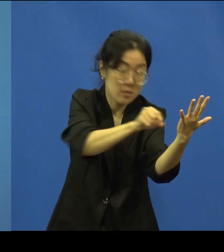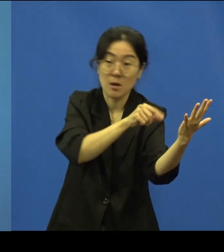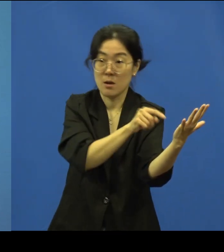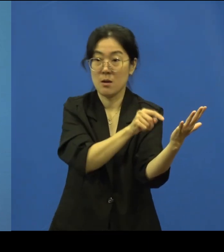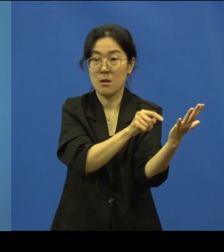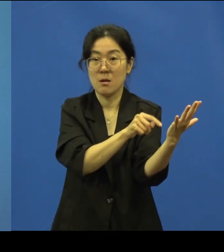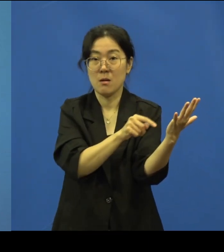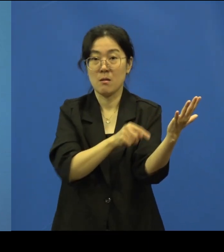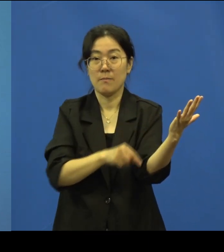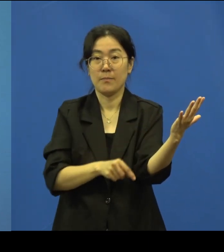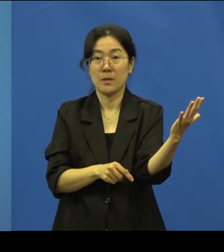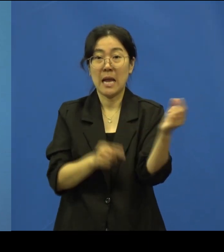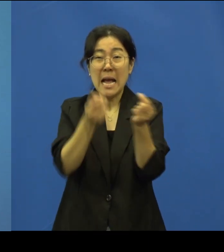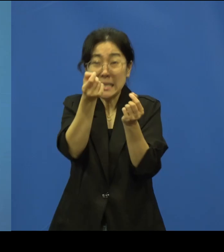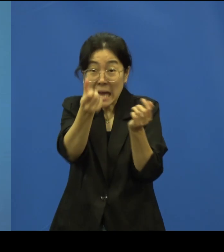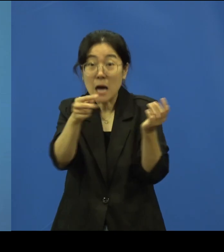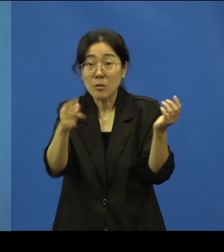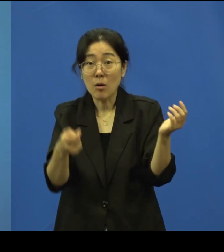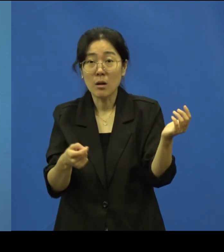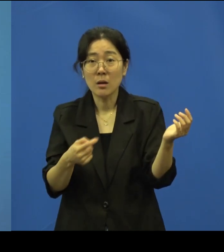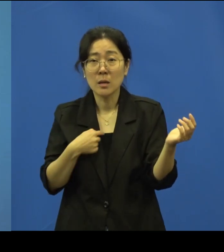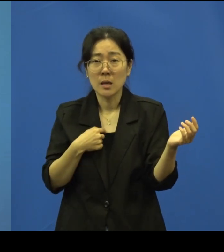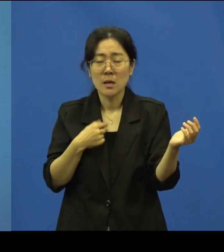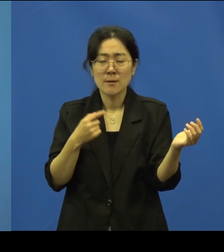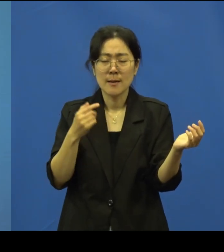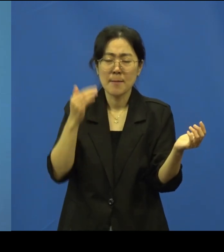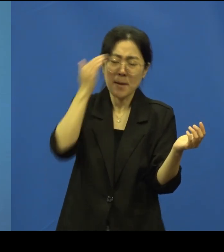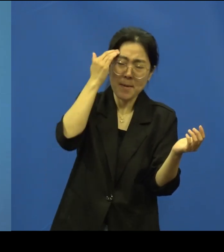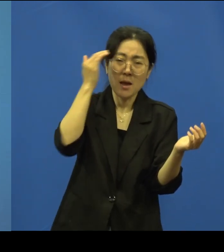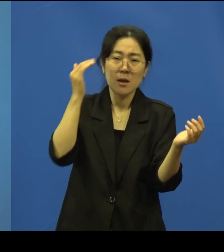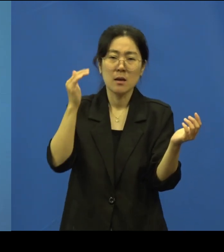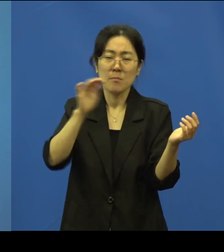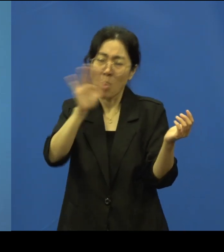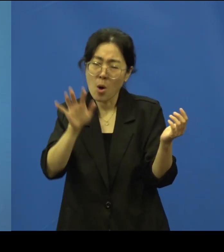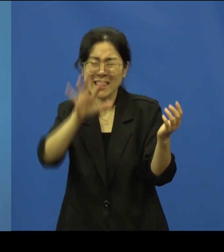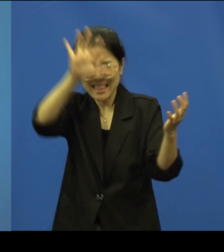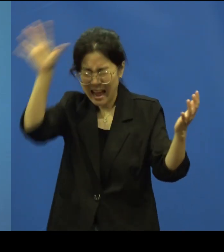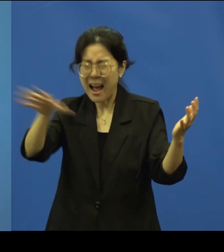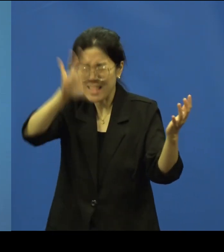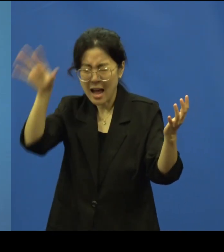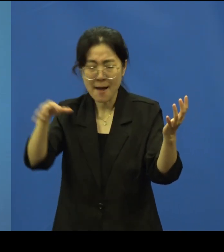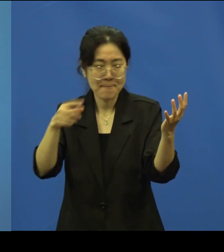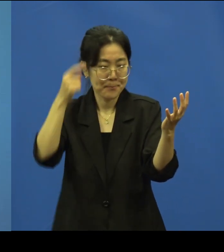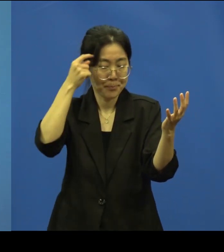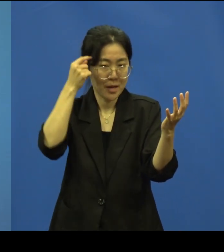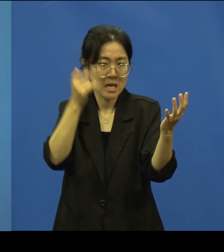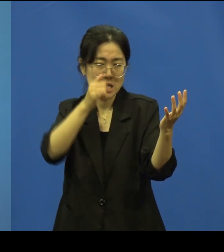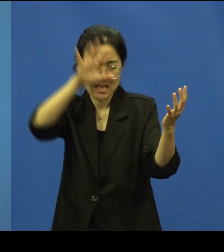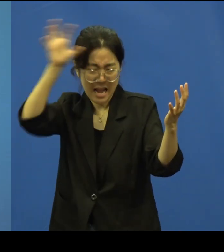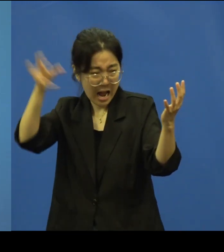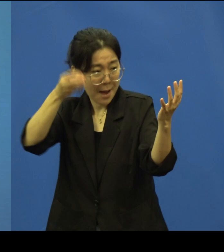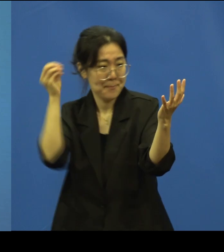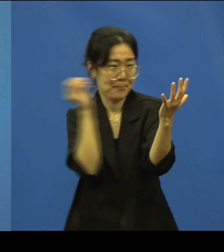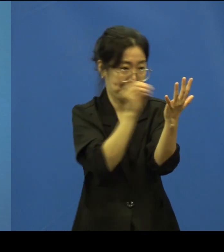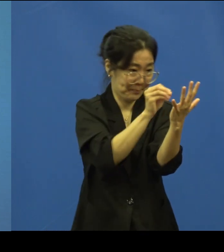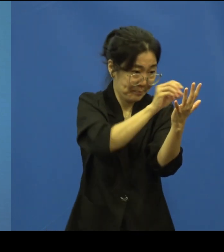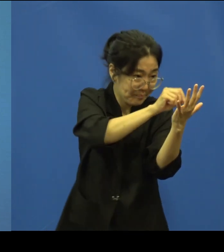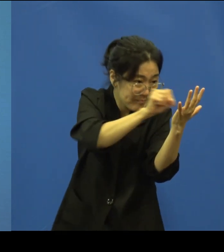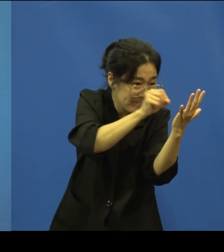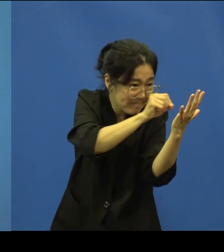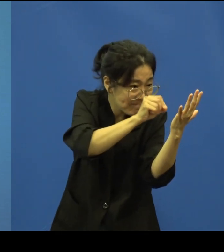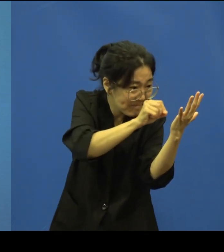적습니다. 아주 사소한 것, 때때로는 어떤 계획, 어떤 꿈까지도 다 기도 수첩에 옮겨 적습니다.